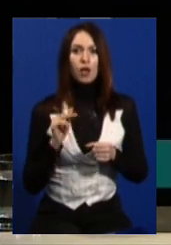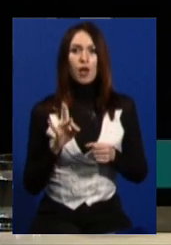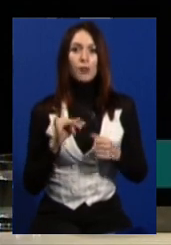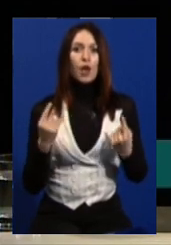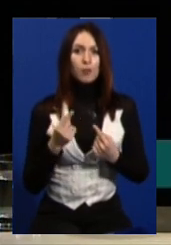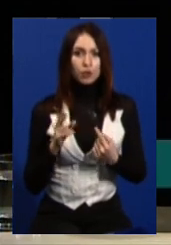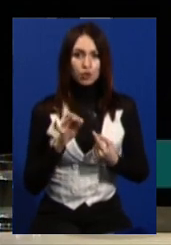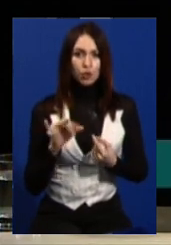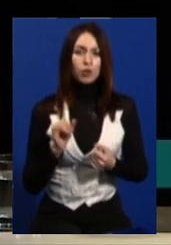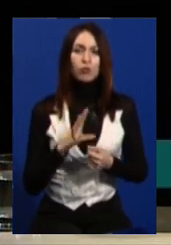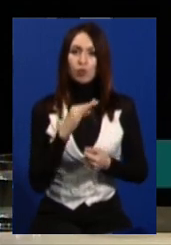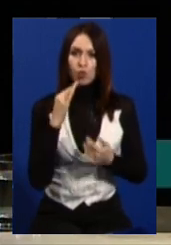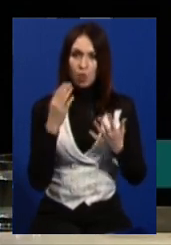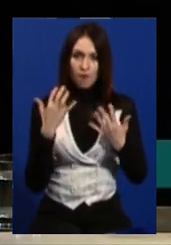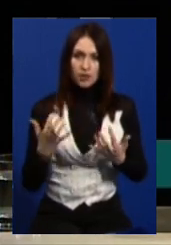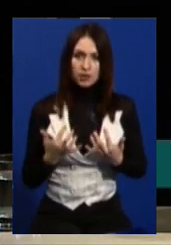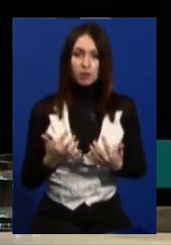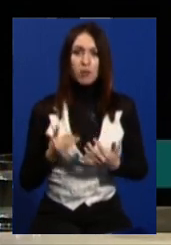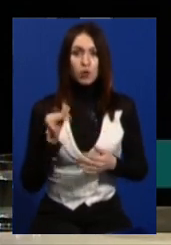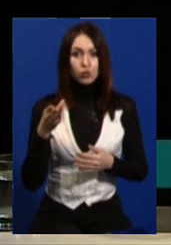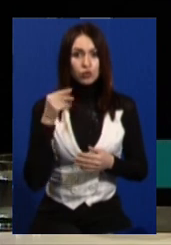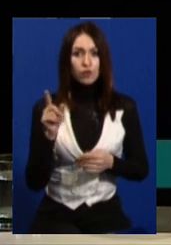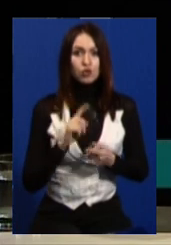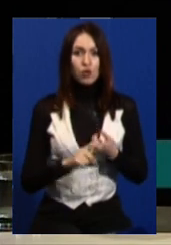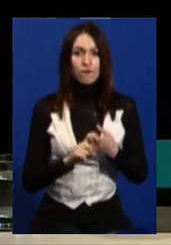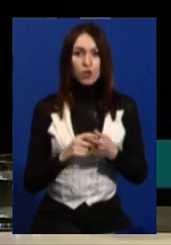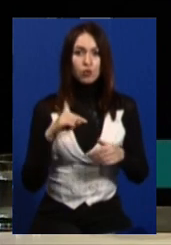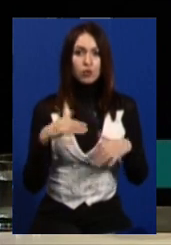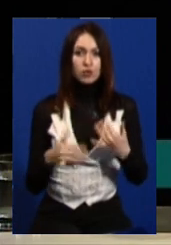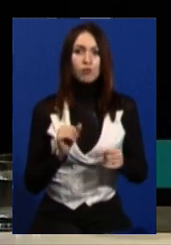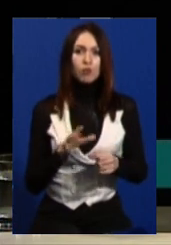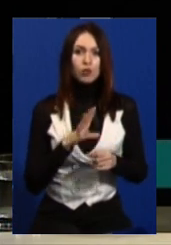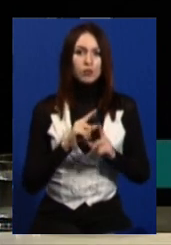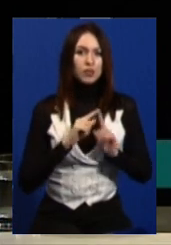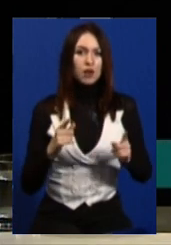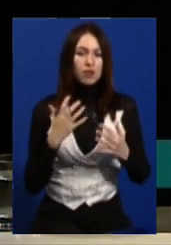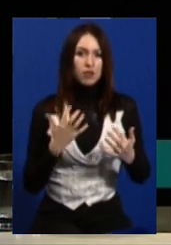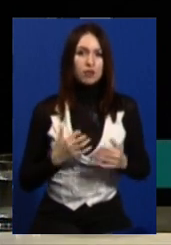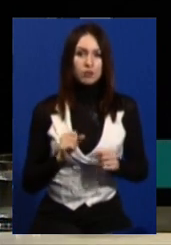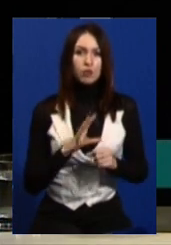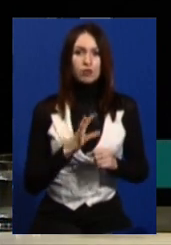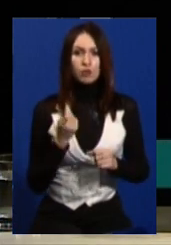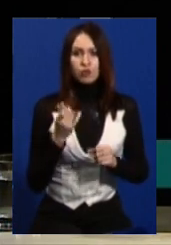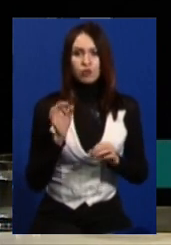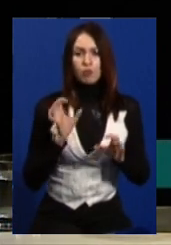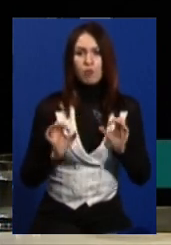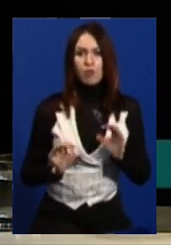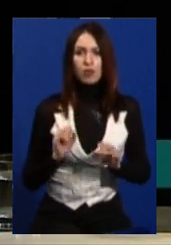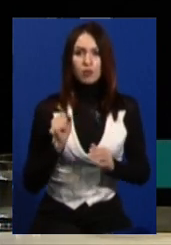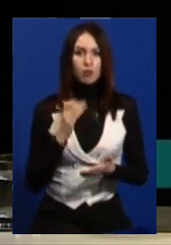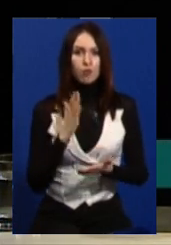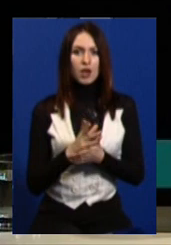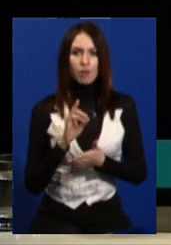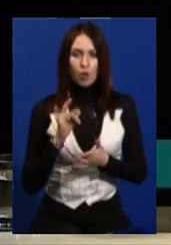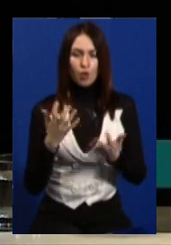кори, может быть и много высыпаний. И учитывая, что вирус ослаблен, может быть и не очень типичная сыпь, то есть может быть несколько пятен, может быть прямо коревая